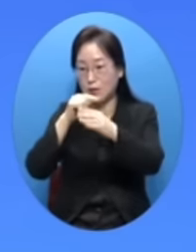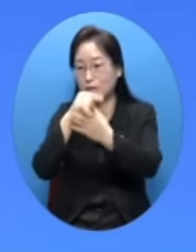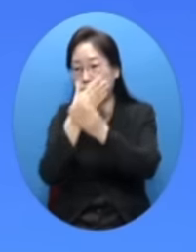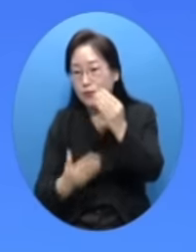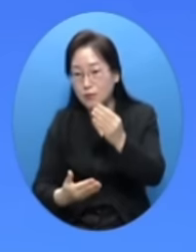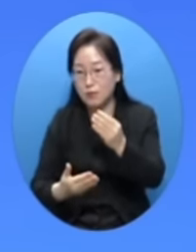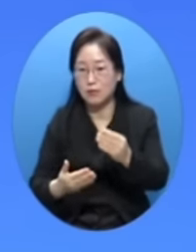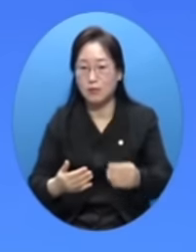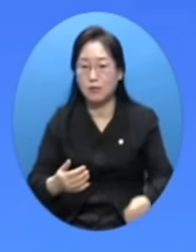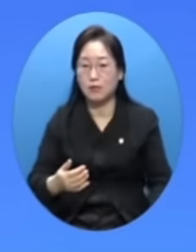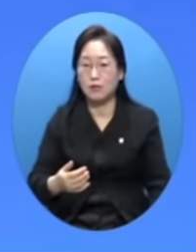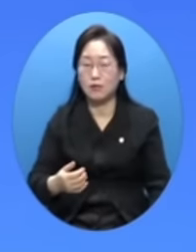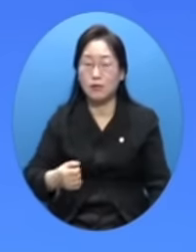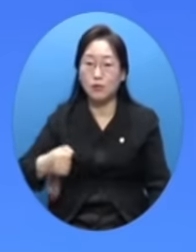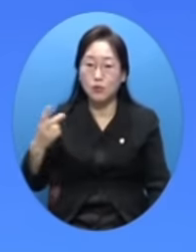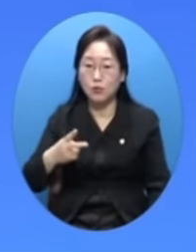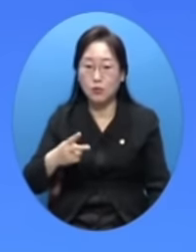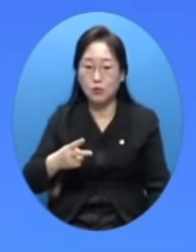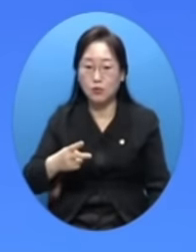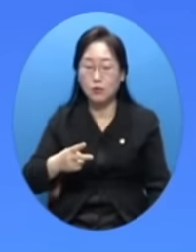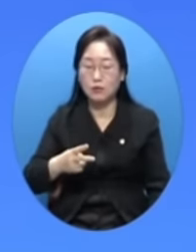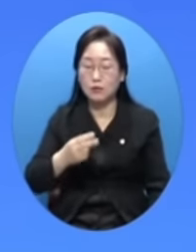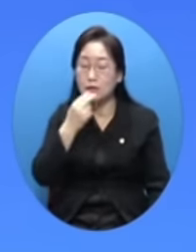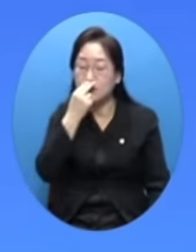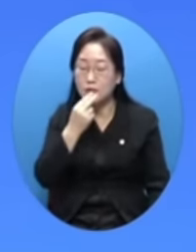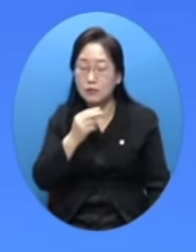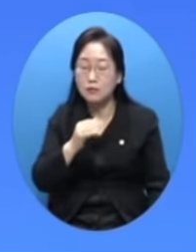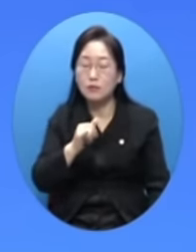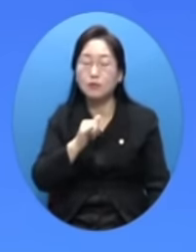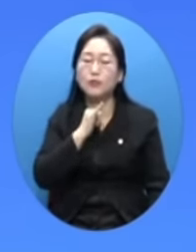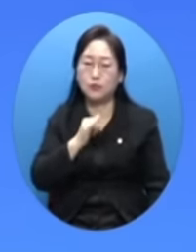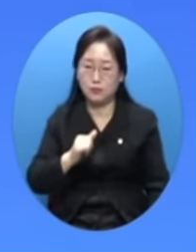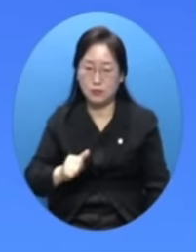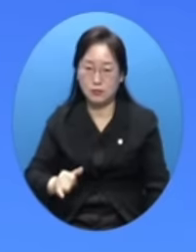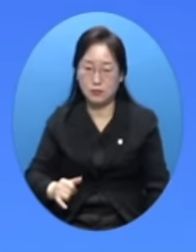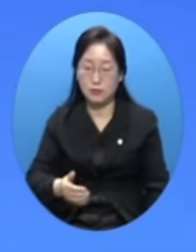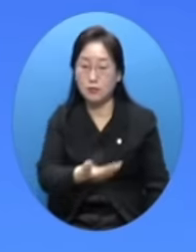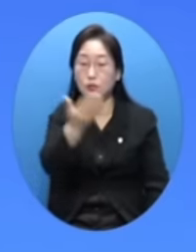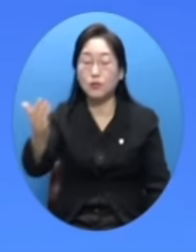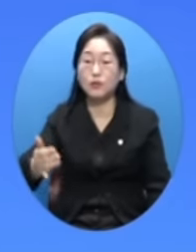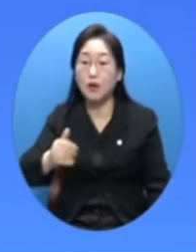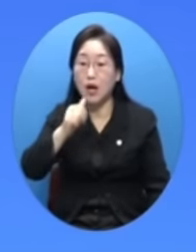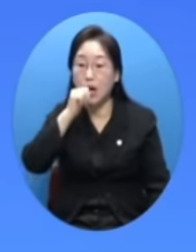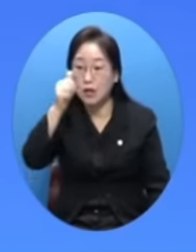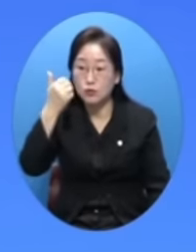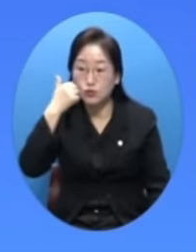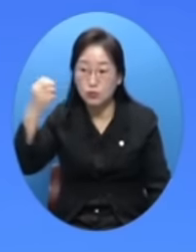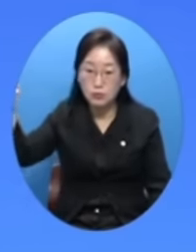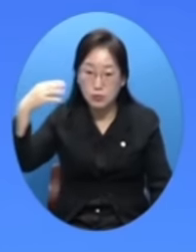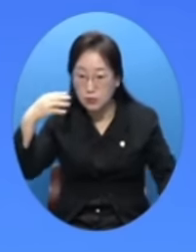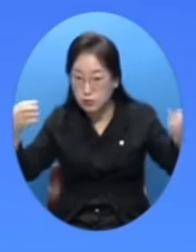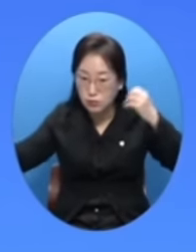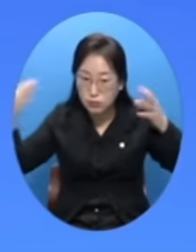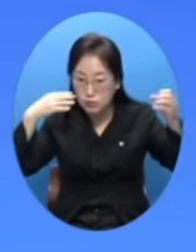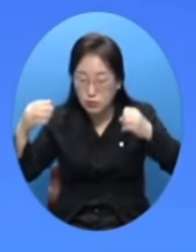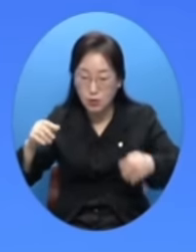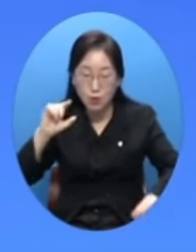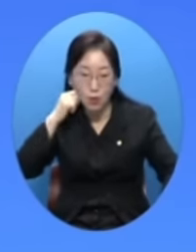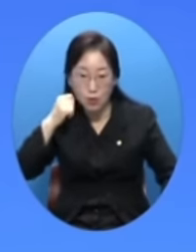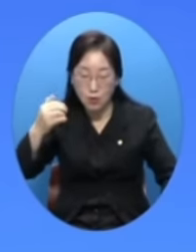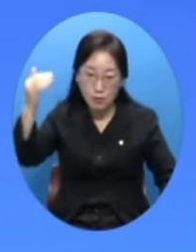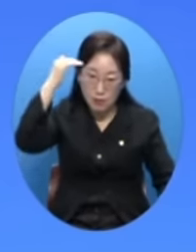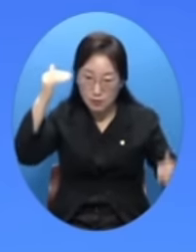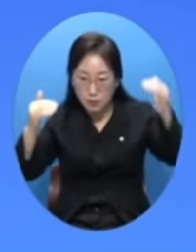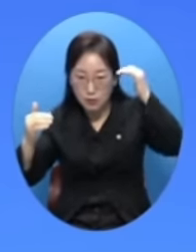급하는 자기 인생을 포기하기까지 합니다 절대 여러분 누구에게 무슨 말 들어도 어떤 어려을 당해도이